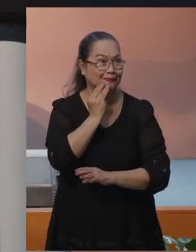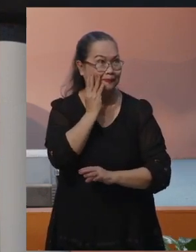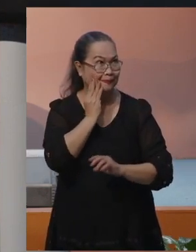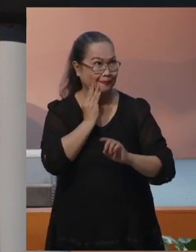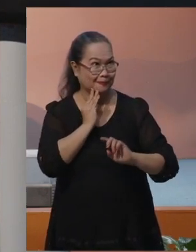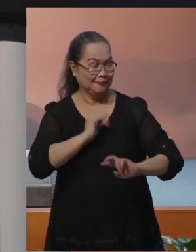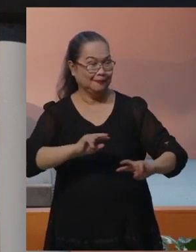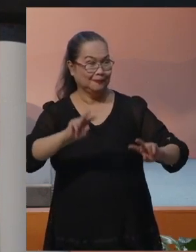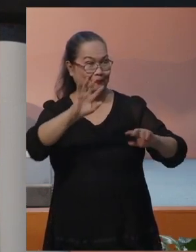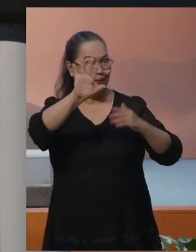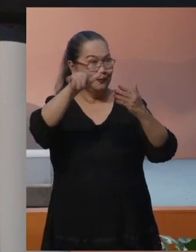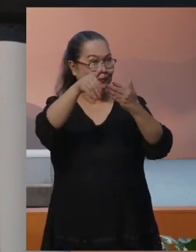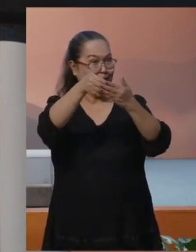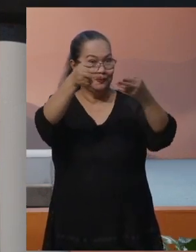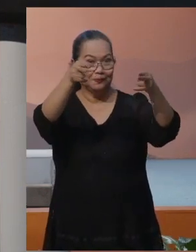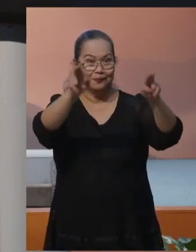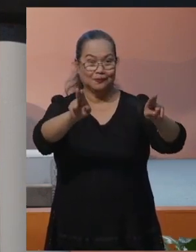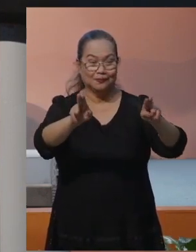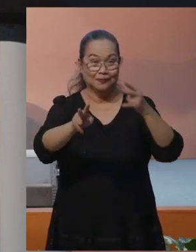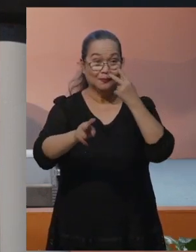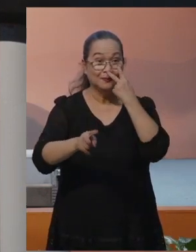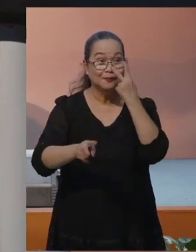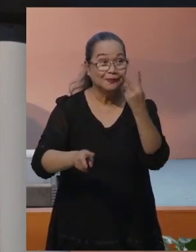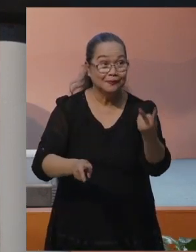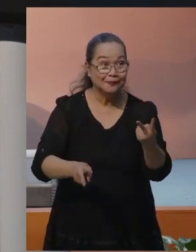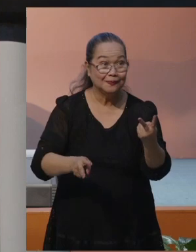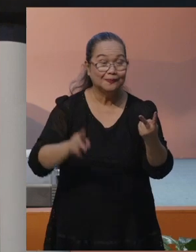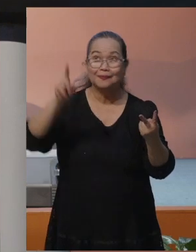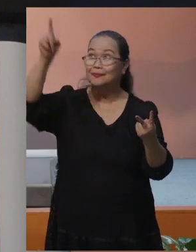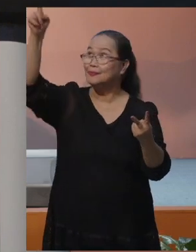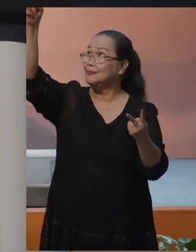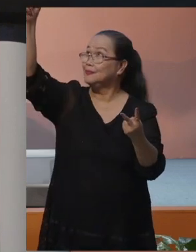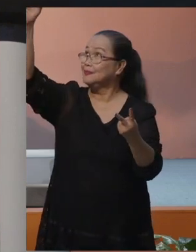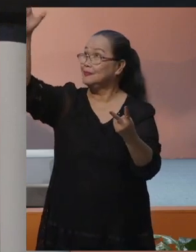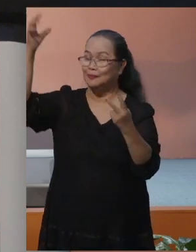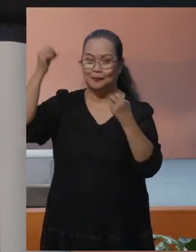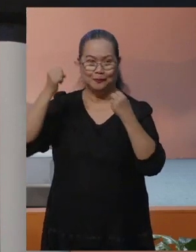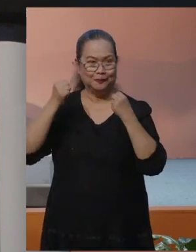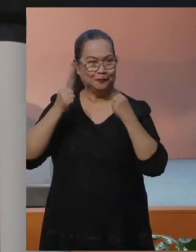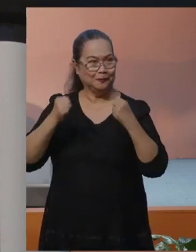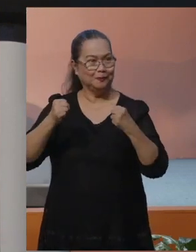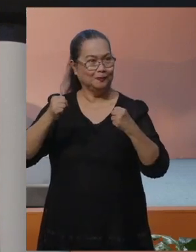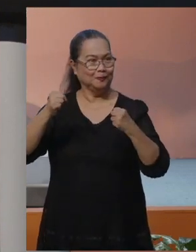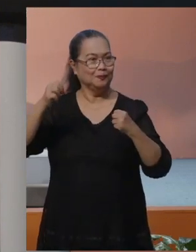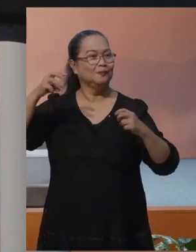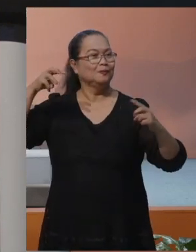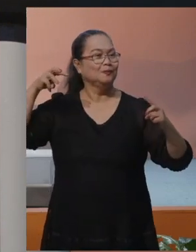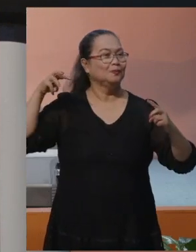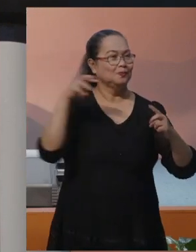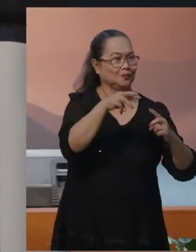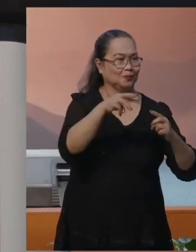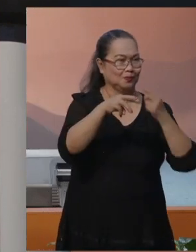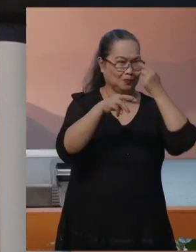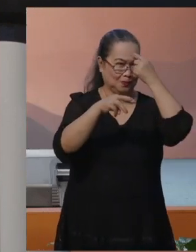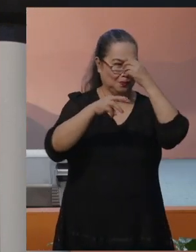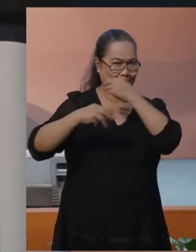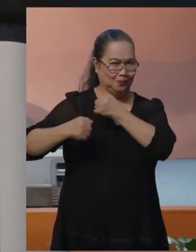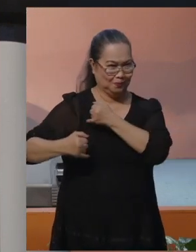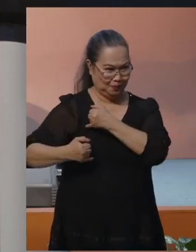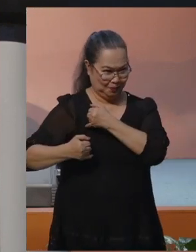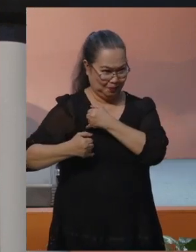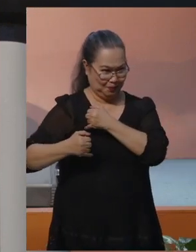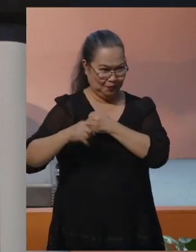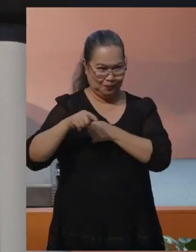ito. Sapagkat nakita nila na ang kanilang Diyos ang makikibaka para sa kanila. Pangatlo at